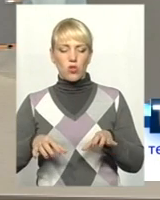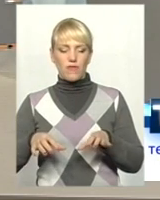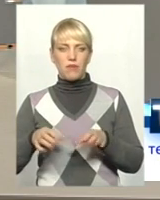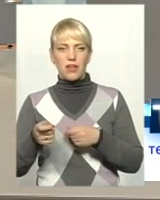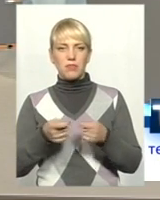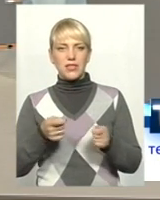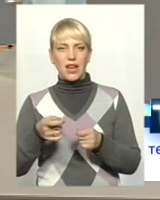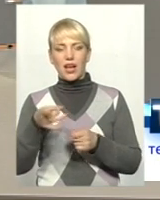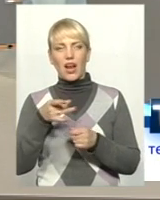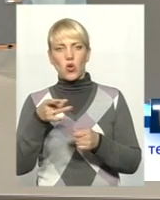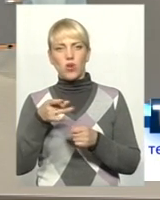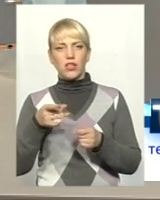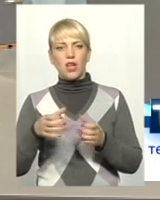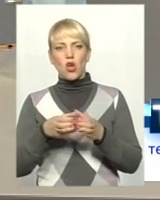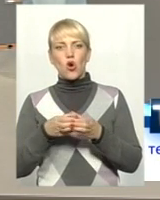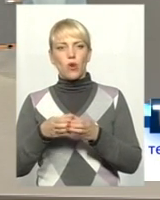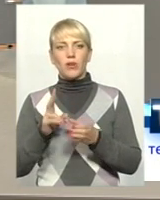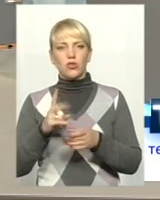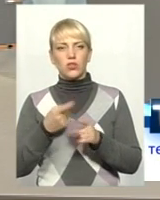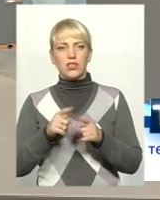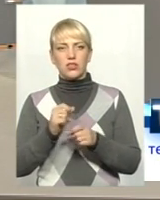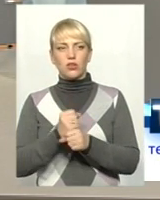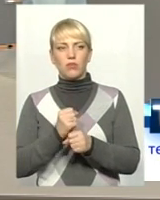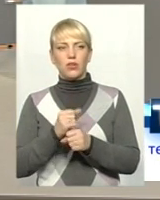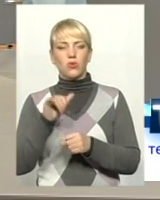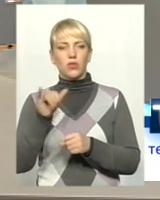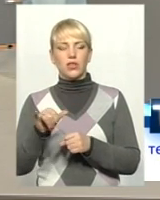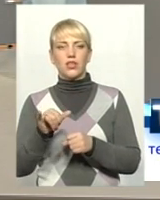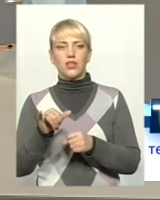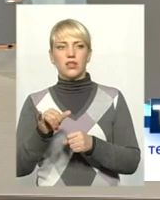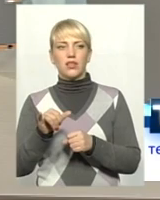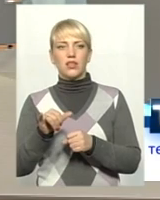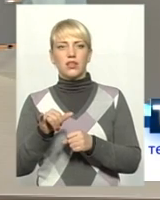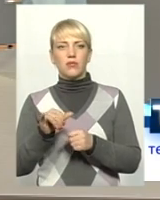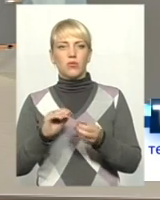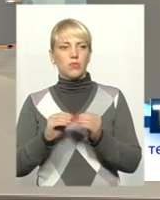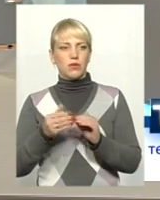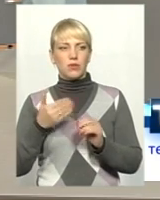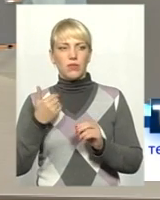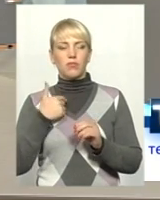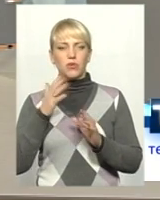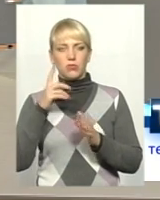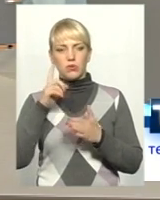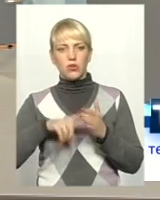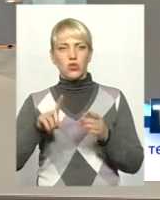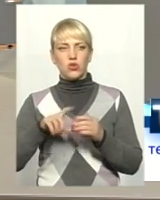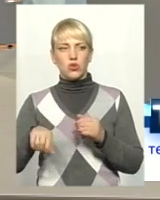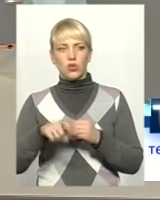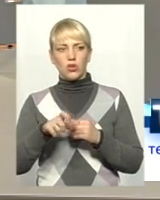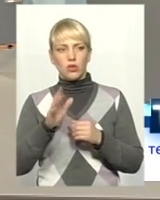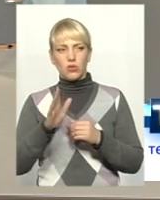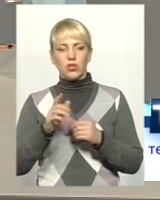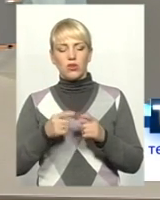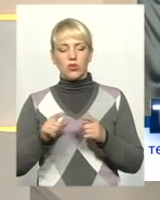і територіальних громад, які це зробили. В них будемо так говорити. Будемо сподіватися, що дорога,